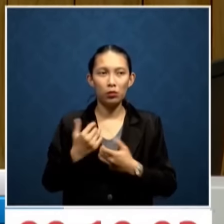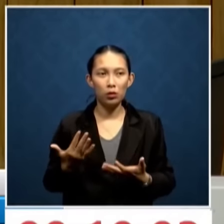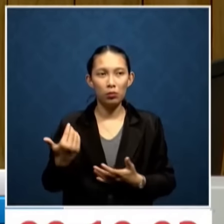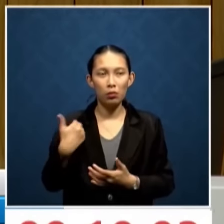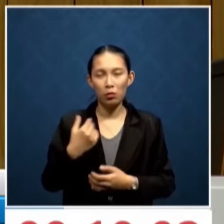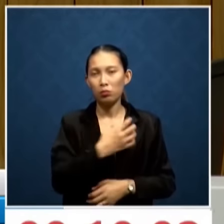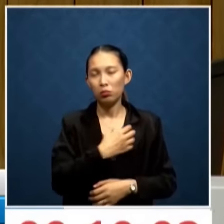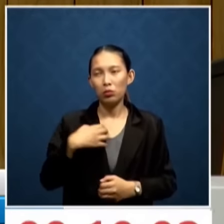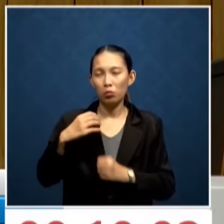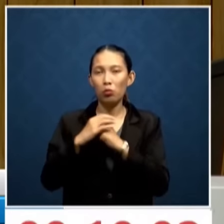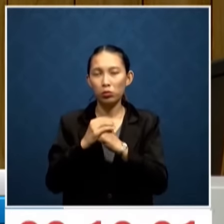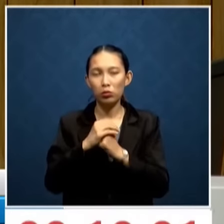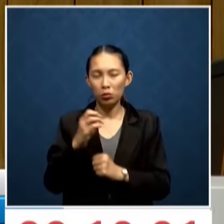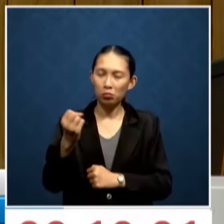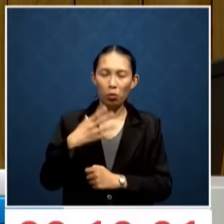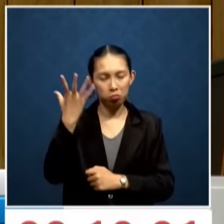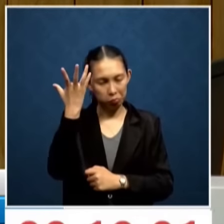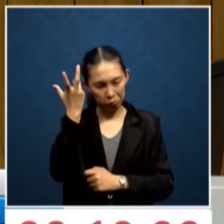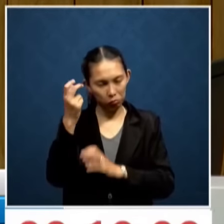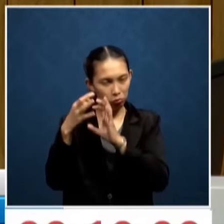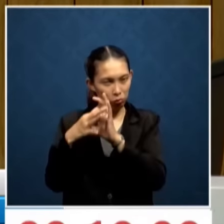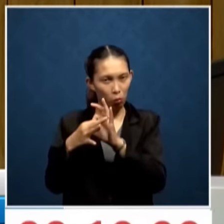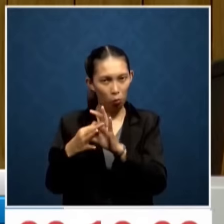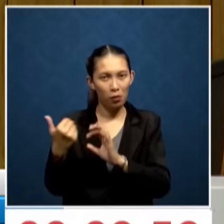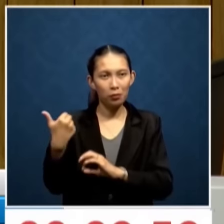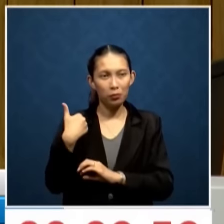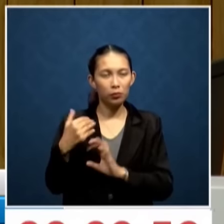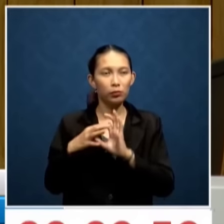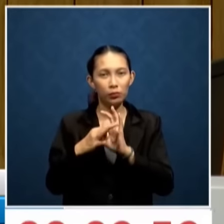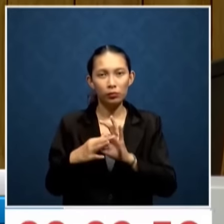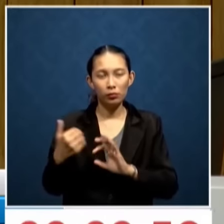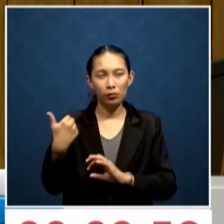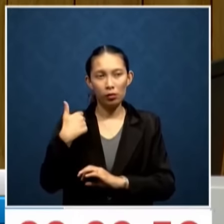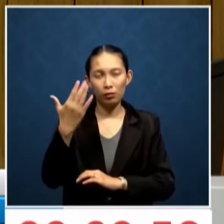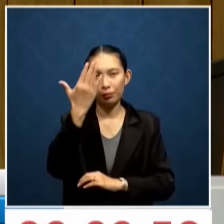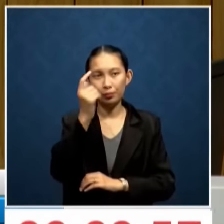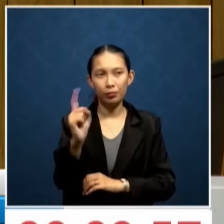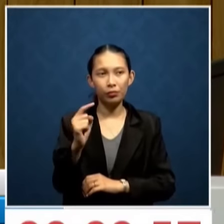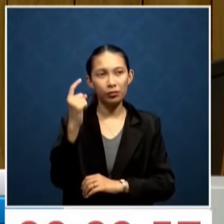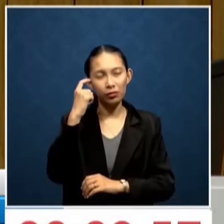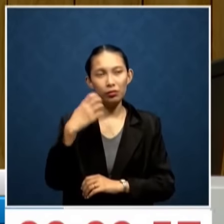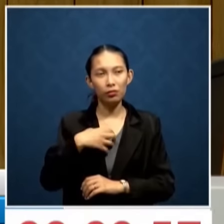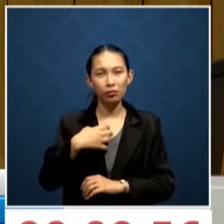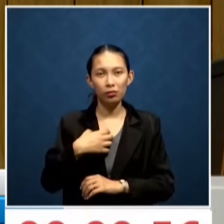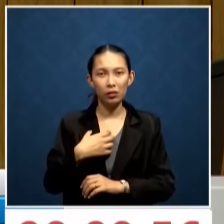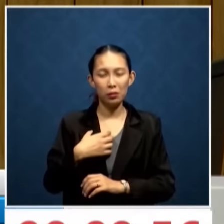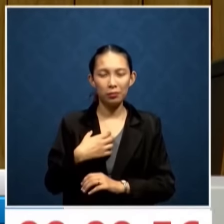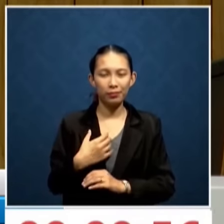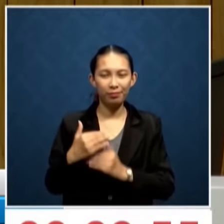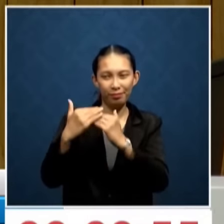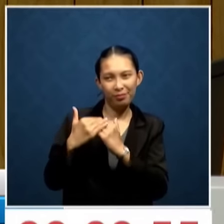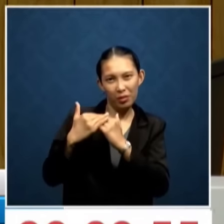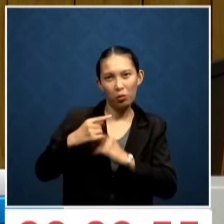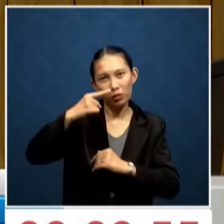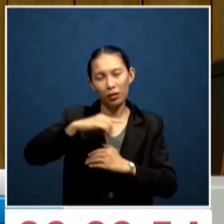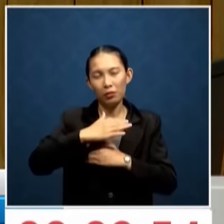สาธุจีนเองเนี่ยเขาก็กังวลนะครับเรียนขอยืนยันว่าเขากังวลเขาไม่ได้ต้องการที่จะต้องมาเอาเปรียบไทยหรือมาขายของ